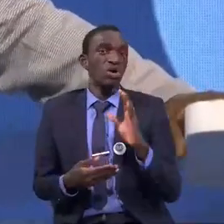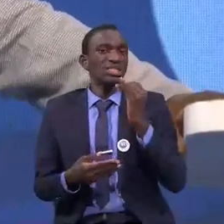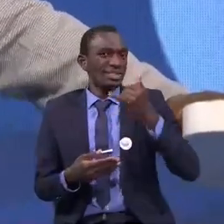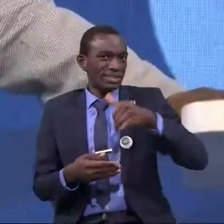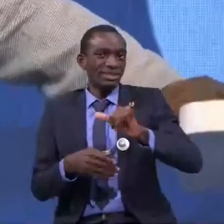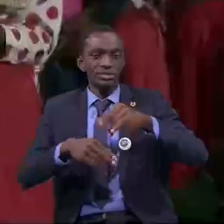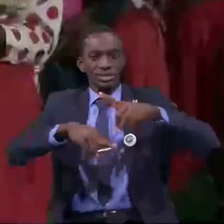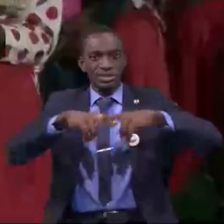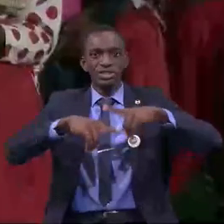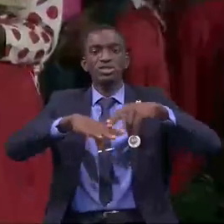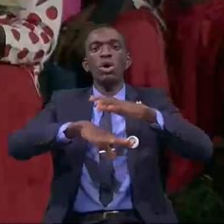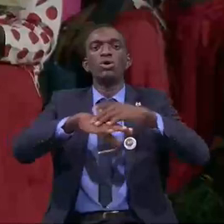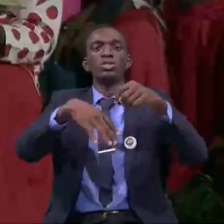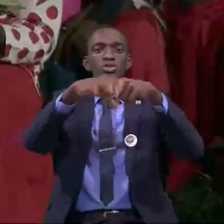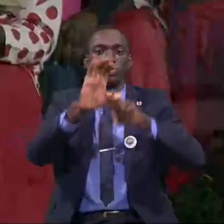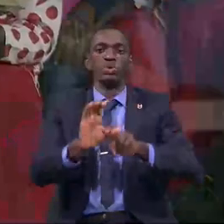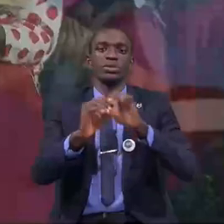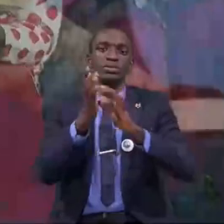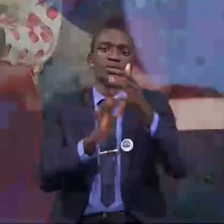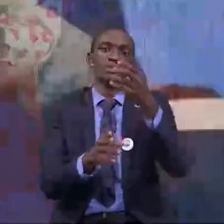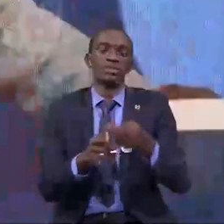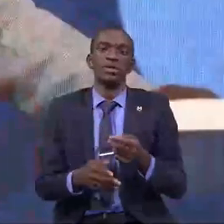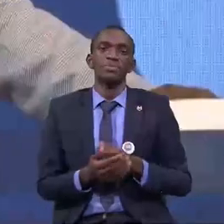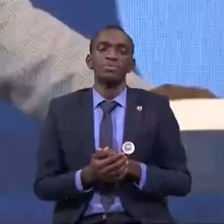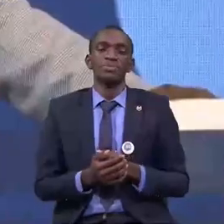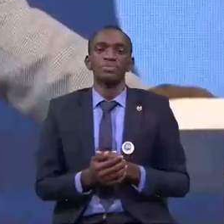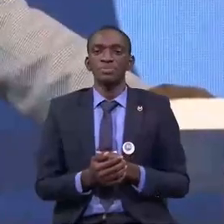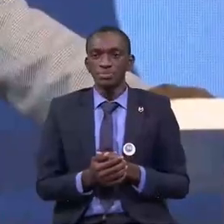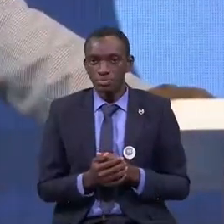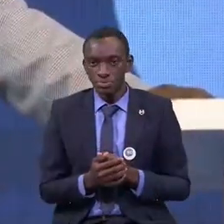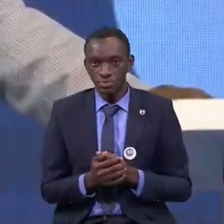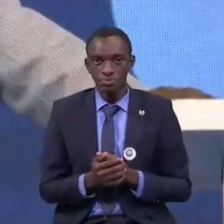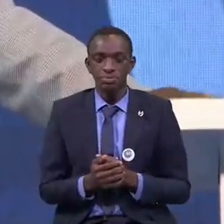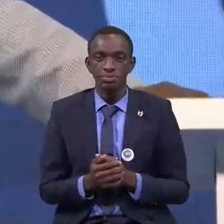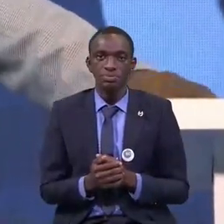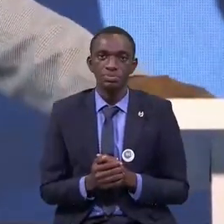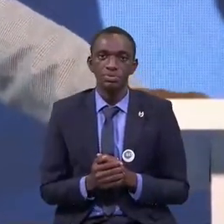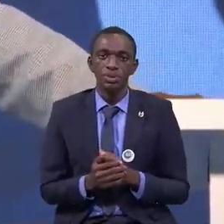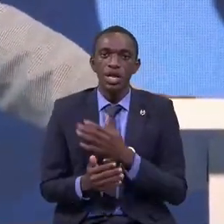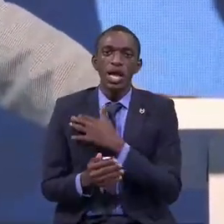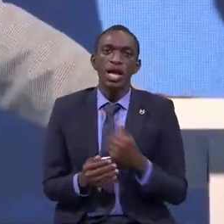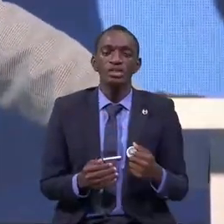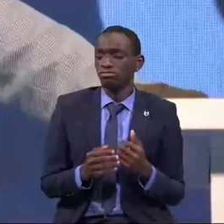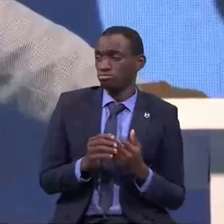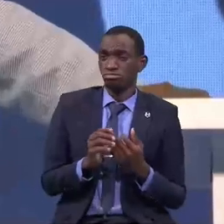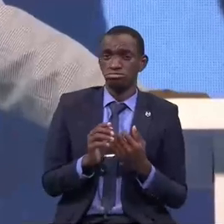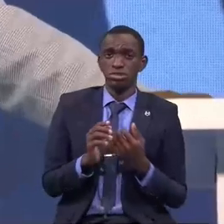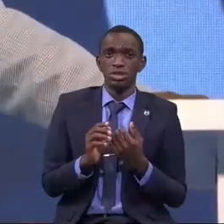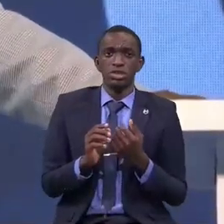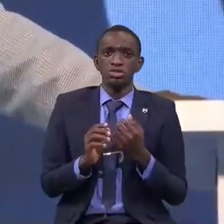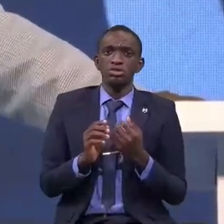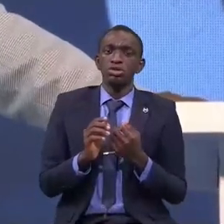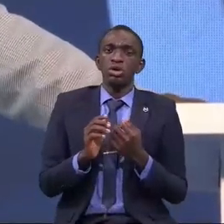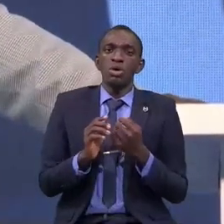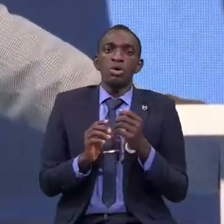Tu verras que bien qu'Ozias soit mort et parti, le Seigneur est toujours assis sur son trône. Il ne